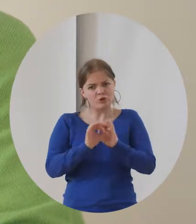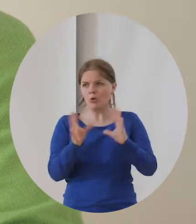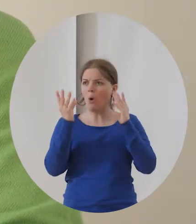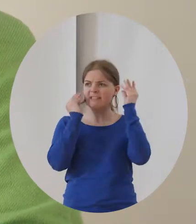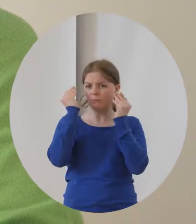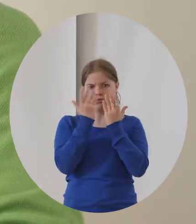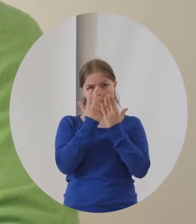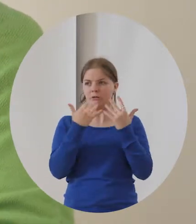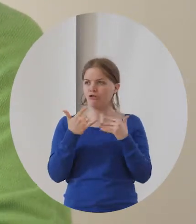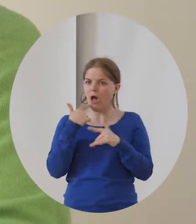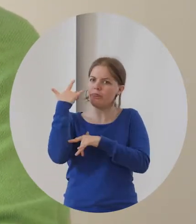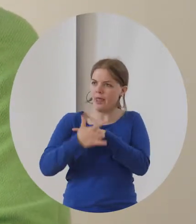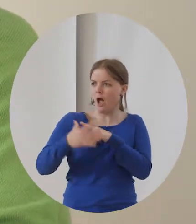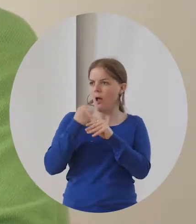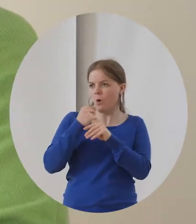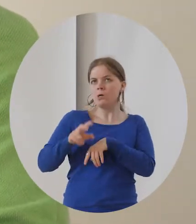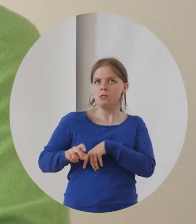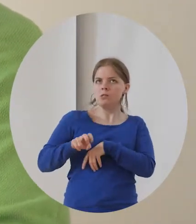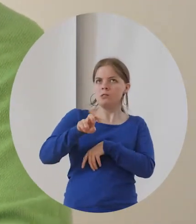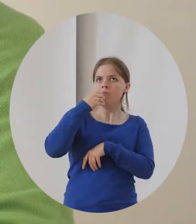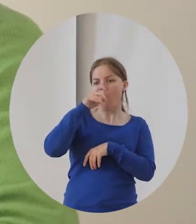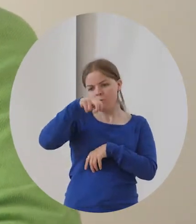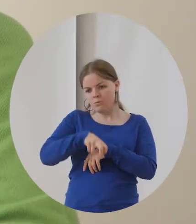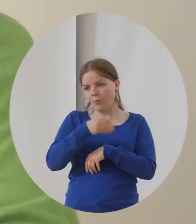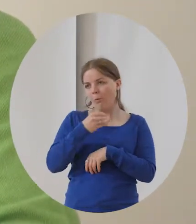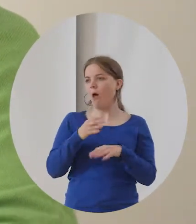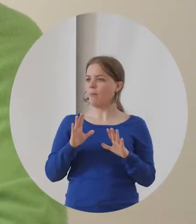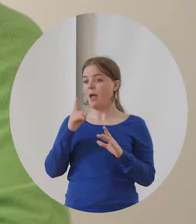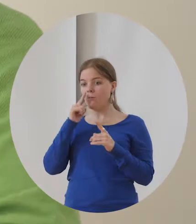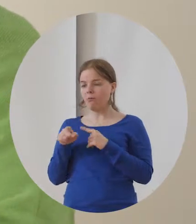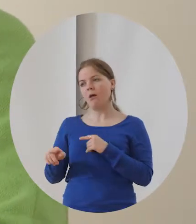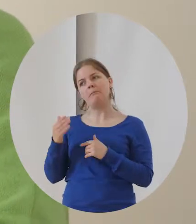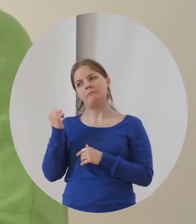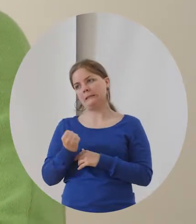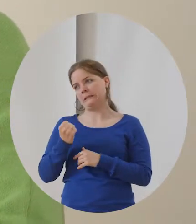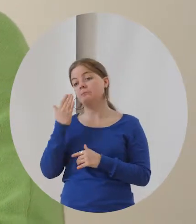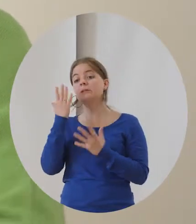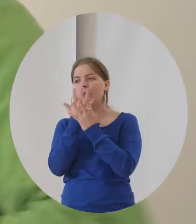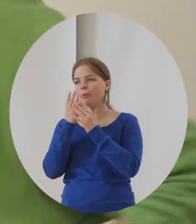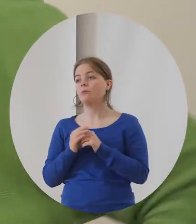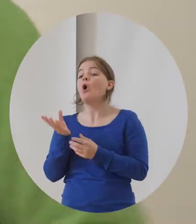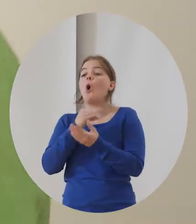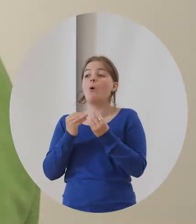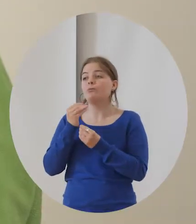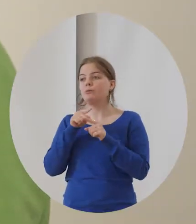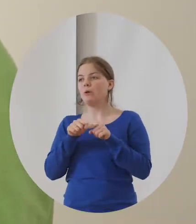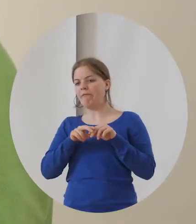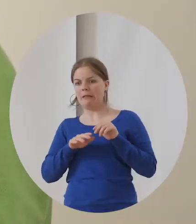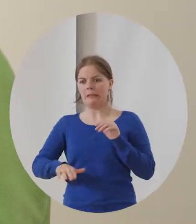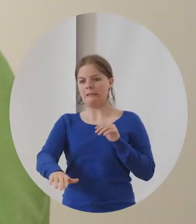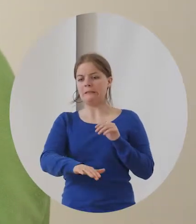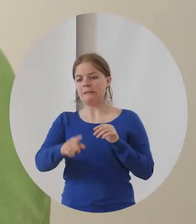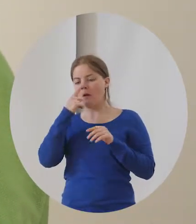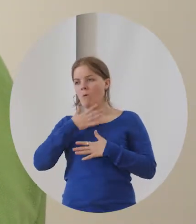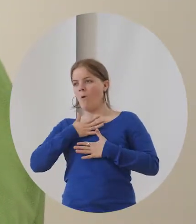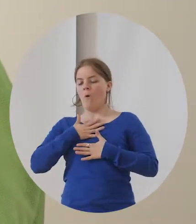arrive tardivement. Et la descente, encore plus. Mais la peur du vide et de se lancer peut être aussi une motivation pour s'accrocher